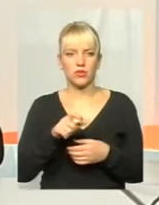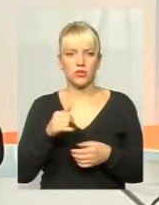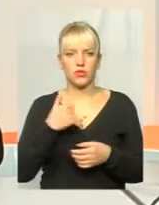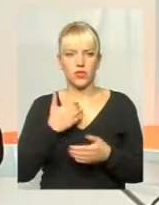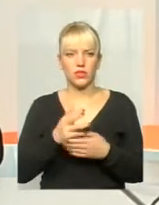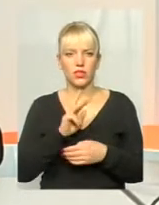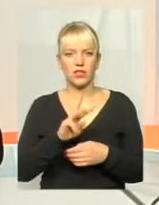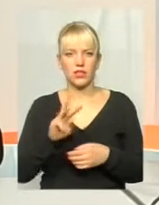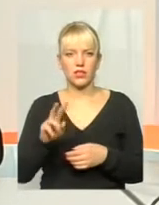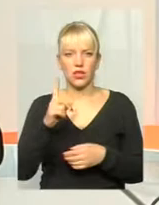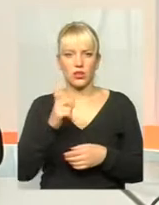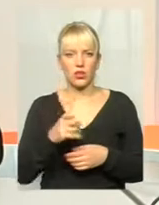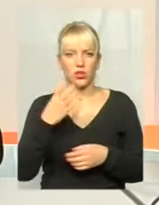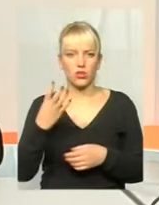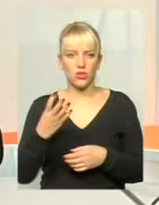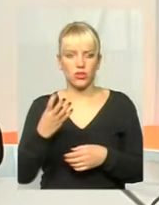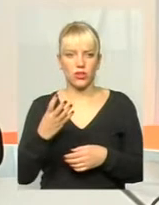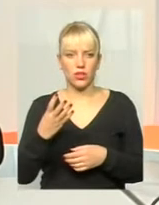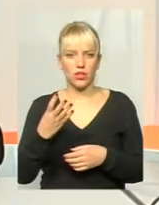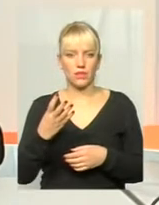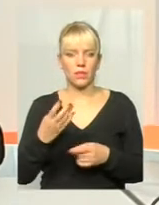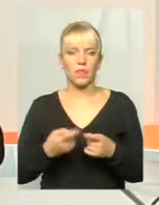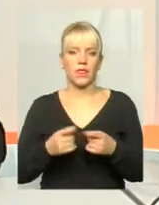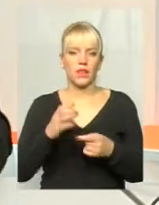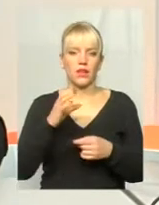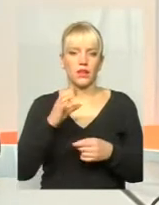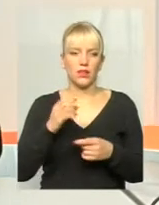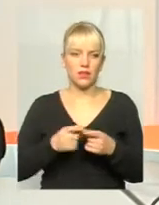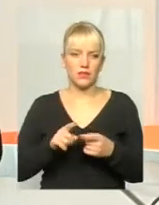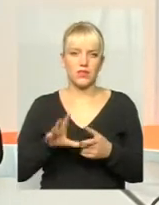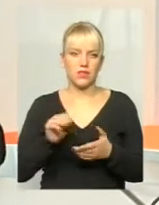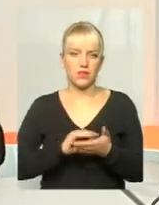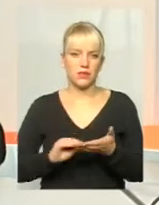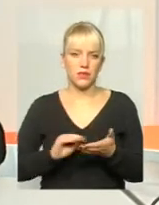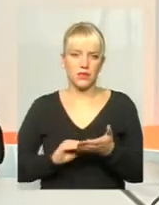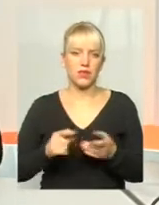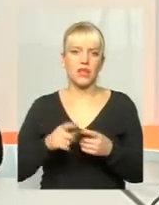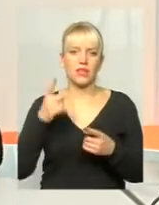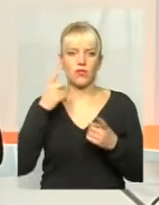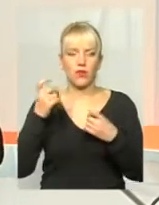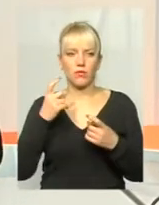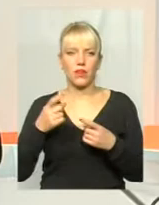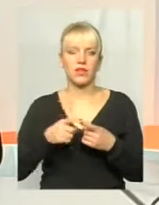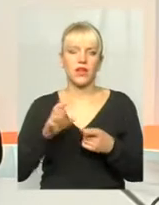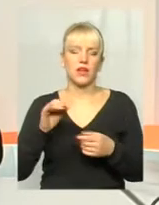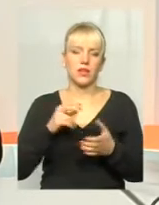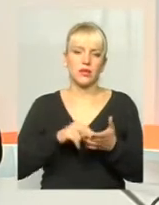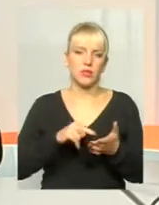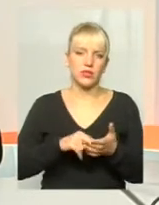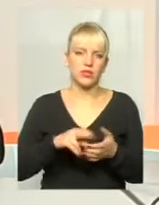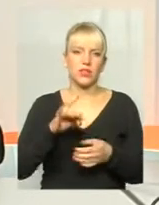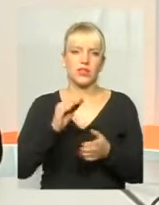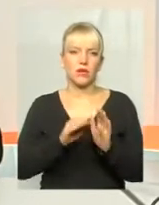сайт 104.ua. Шукайте. Заходьте на цей сайт, там розписана вся інформація і про оплаті, і про ціни, і